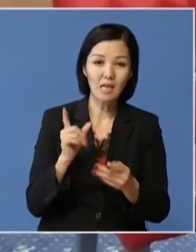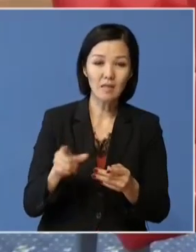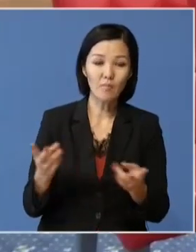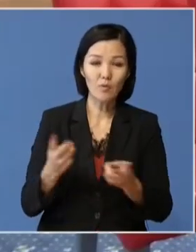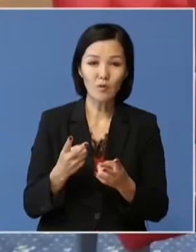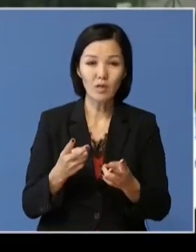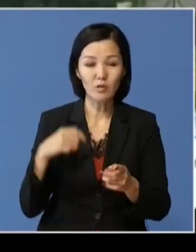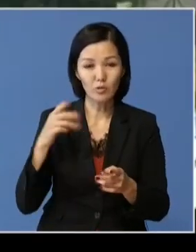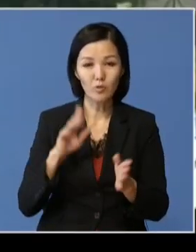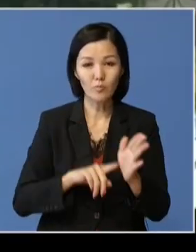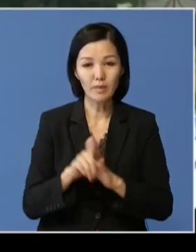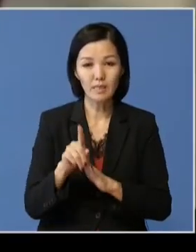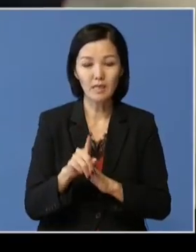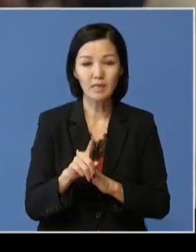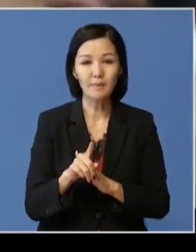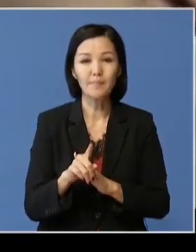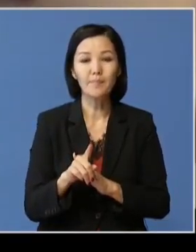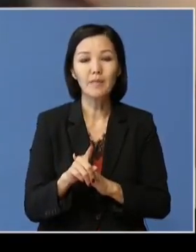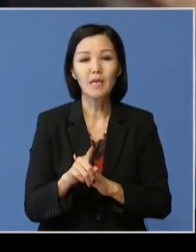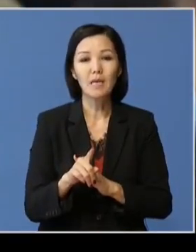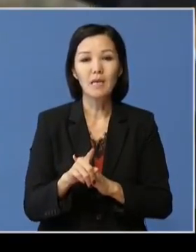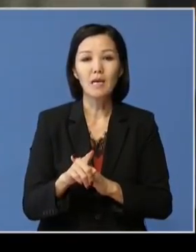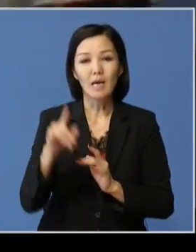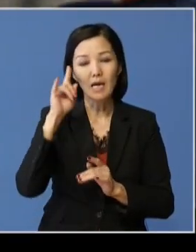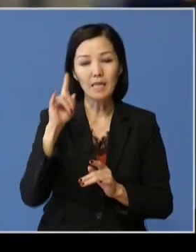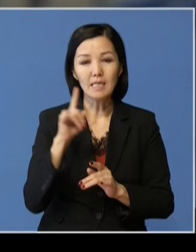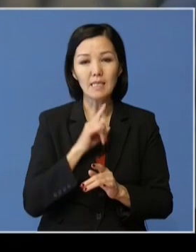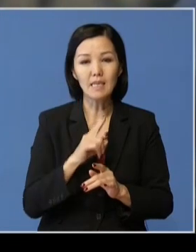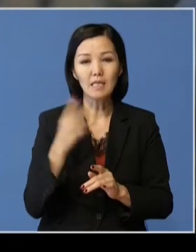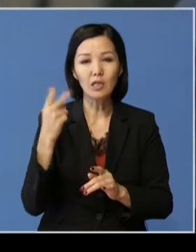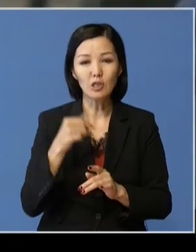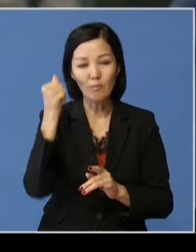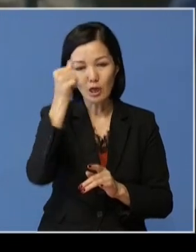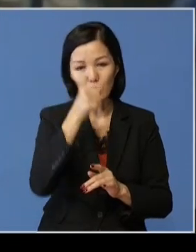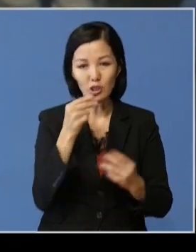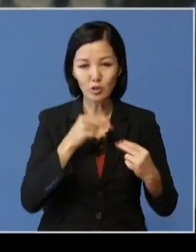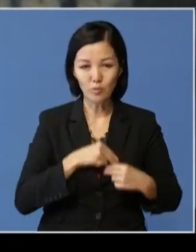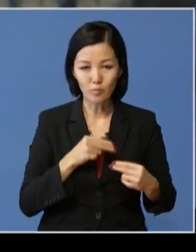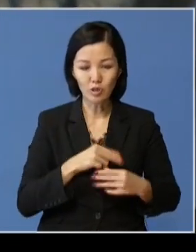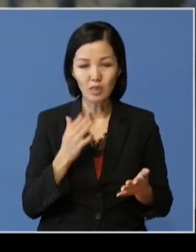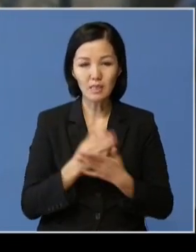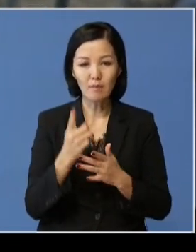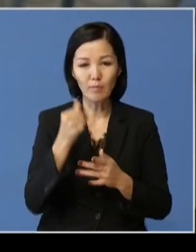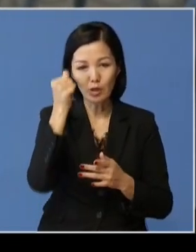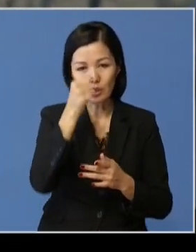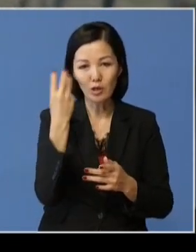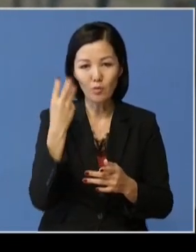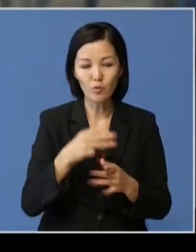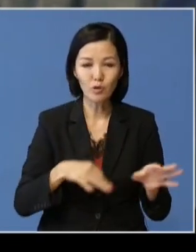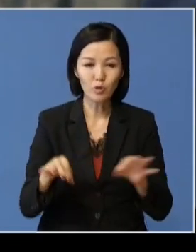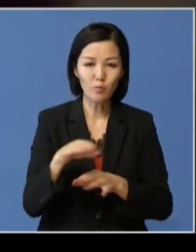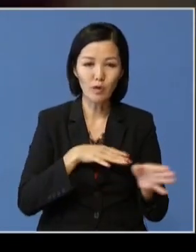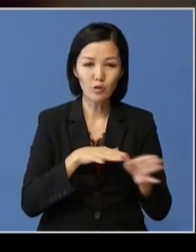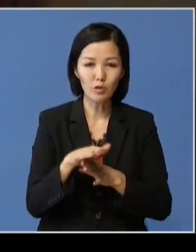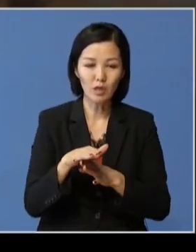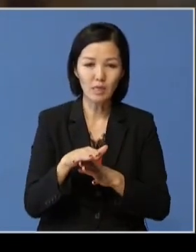қыркүйек күні басталады. BSA Production компаниясы Қазақстан нарығында 20 жылдан бері жұмыс істеп келеді. Жылына 30-дан аса жоба жүзеге